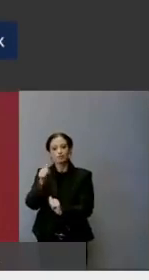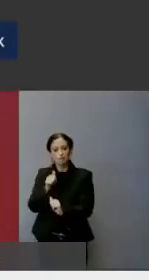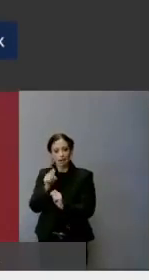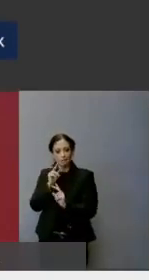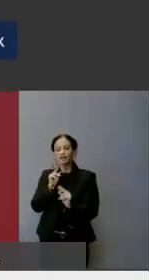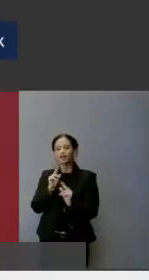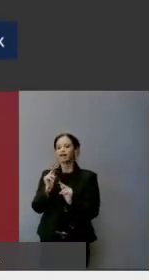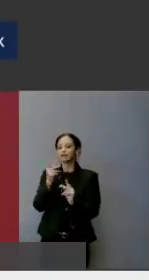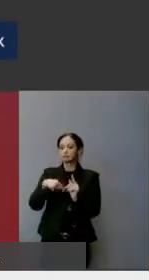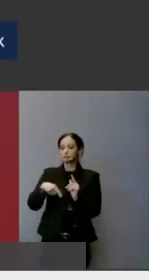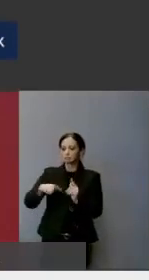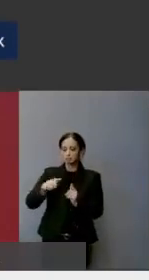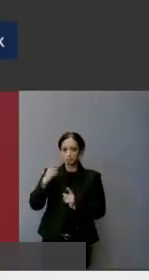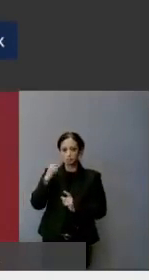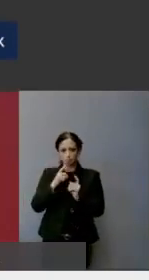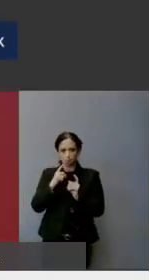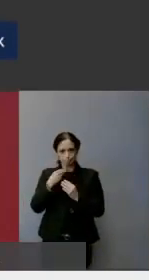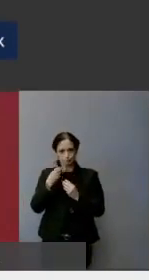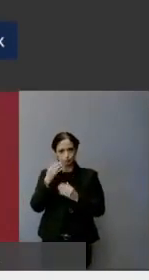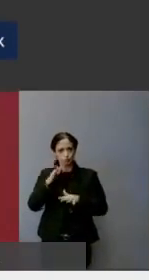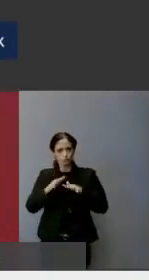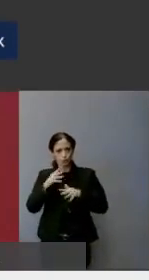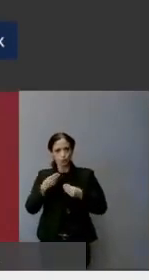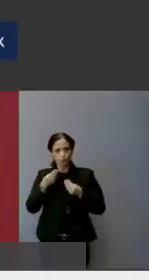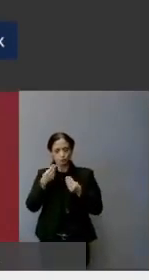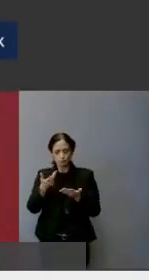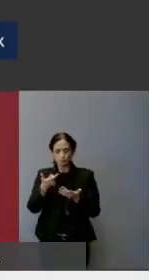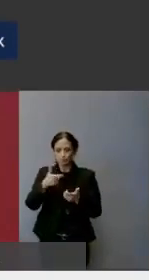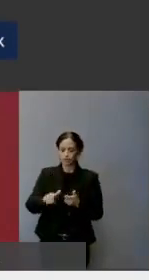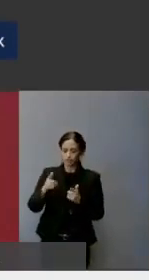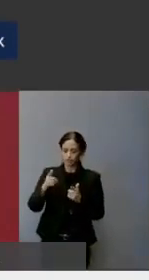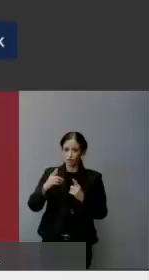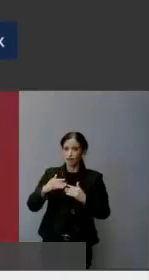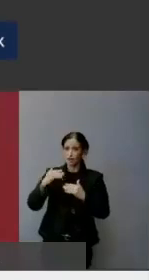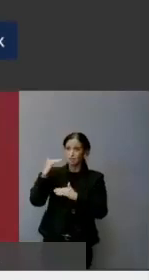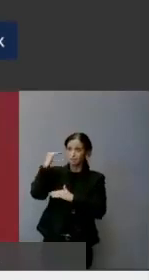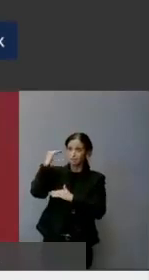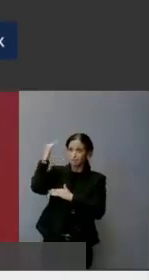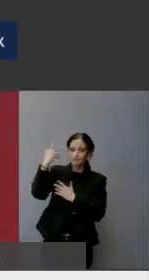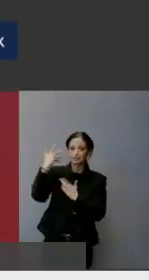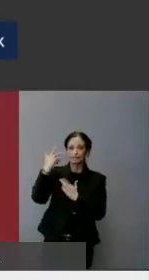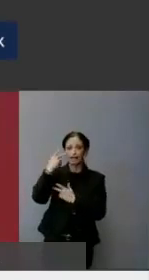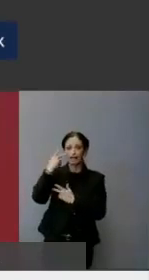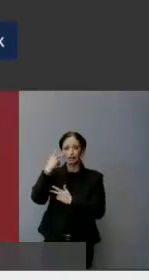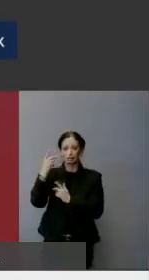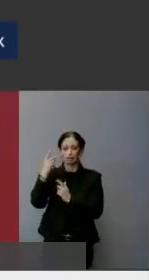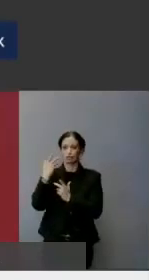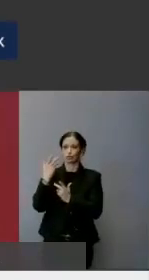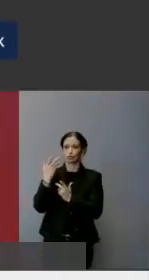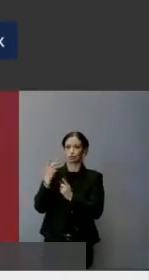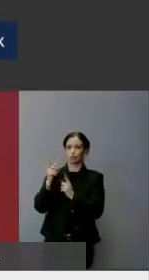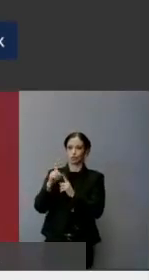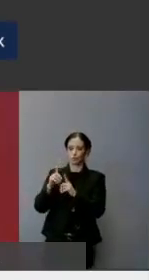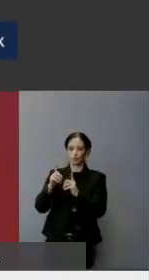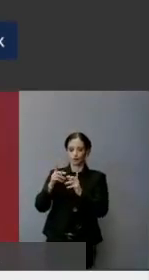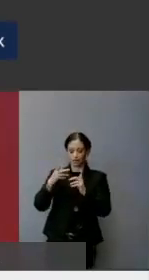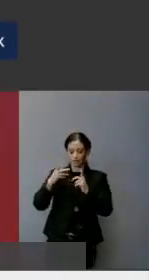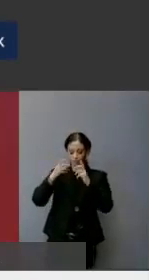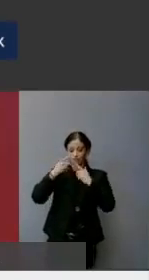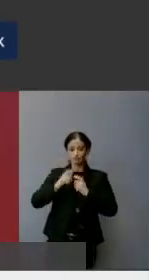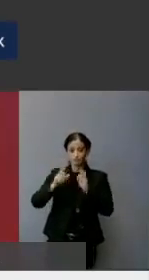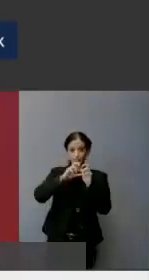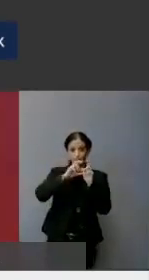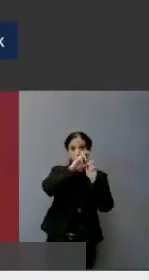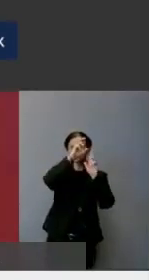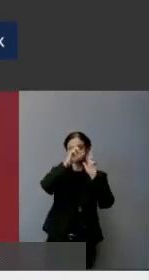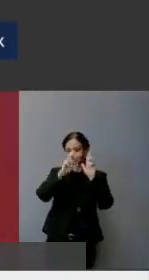sollevato le nostre perplessità per la posizione l'altezza dei piloni l'impatto sia la base che ad arrivo in quota